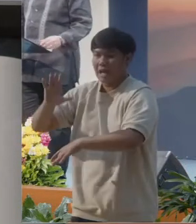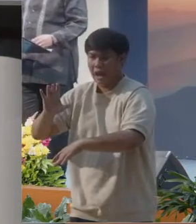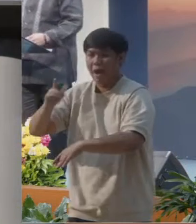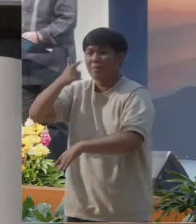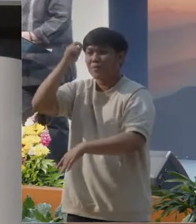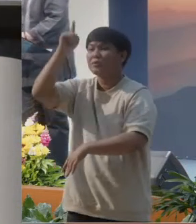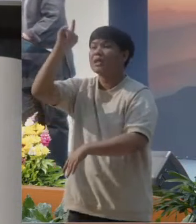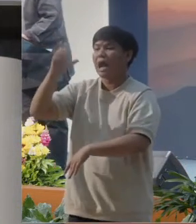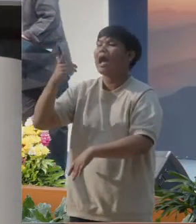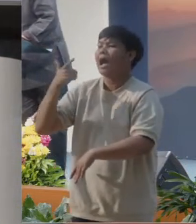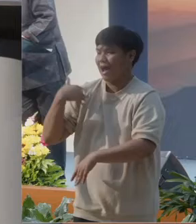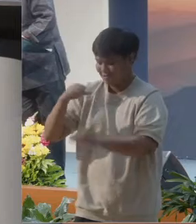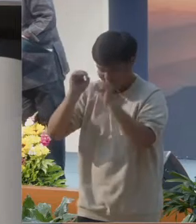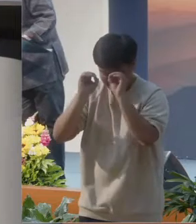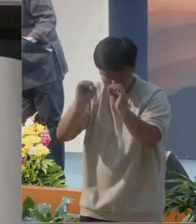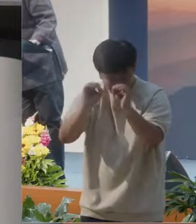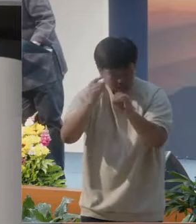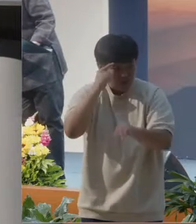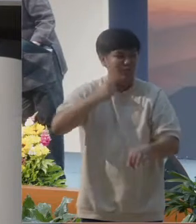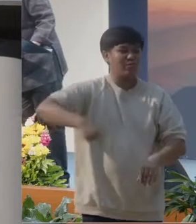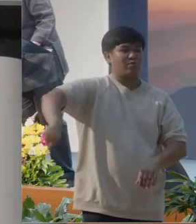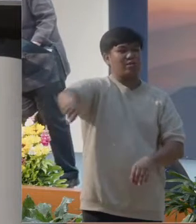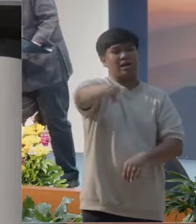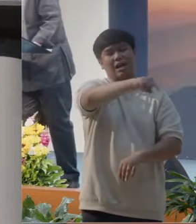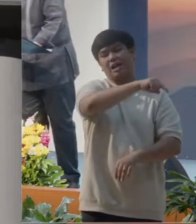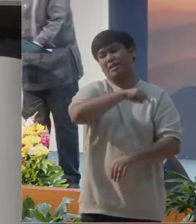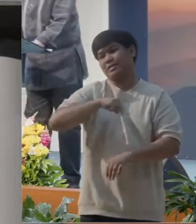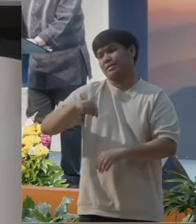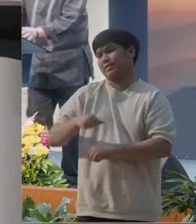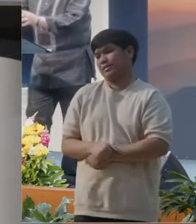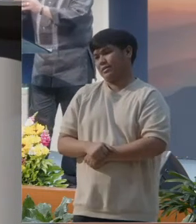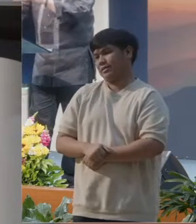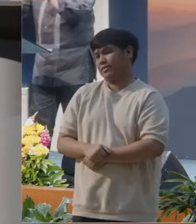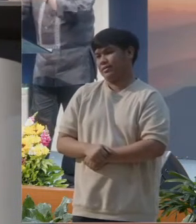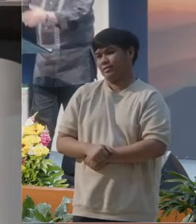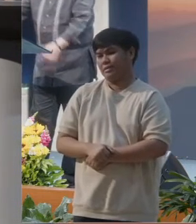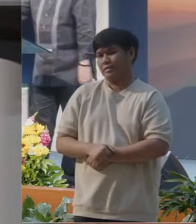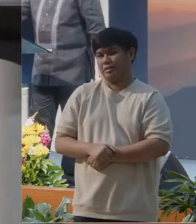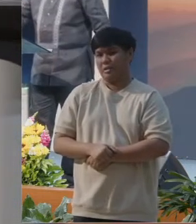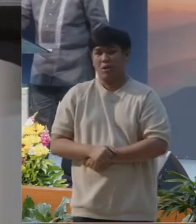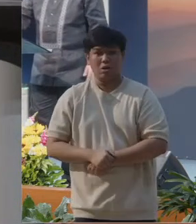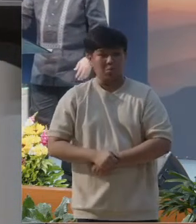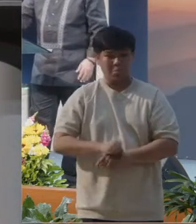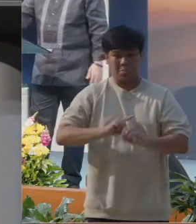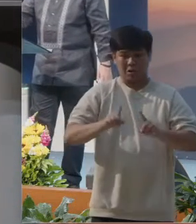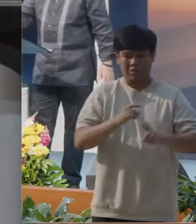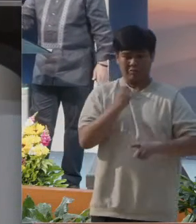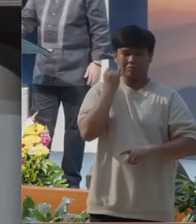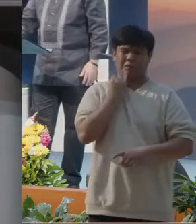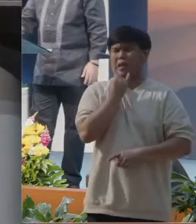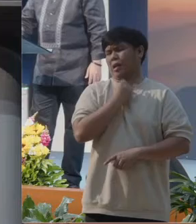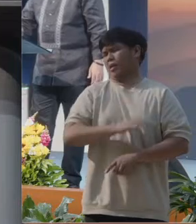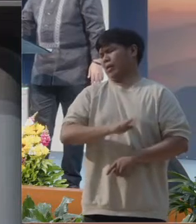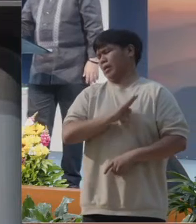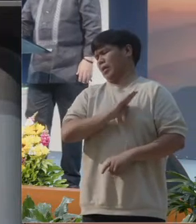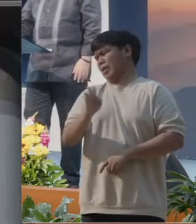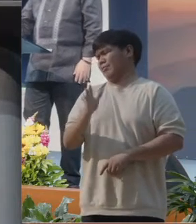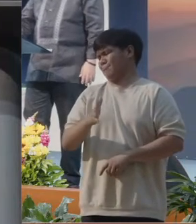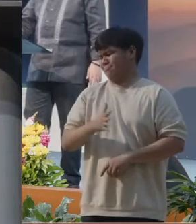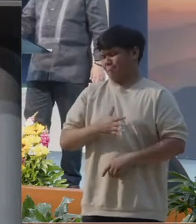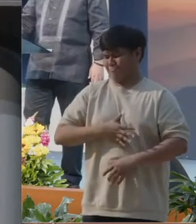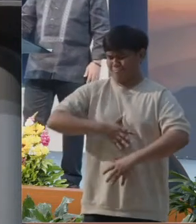ang Panginoon sa atin. Hindi na po sila lumapit sa Panginoon. Bakit